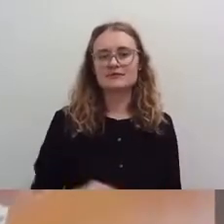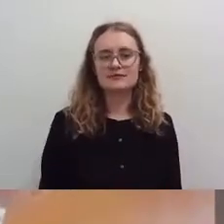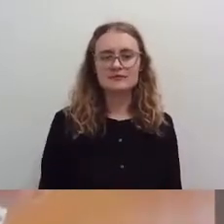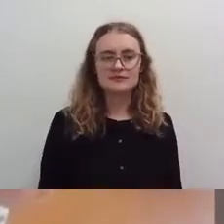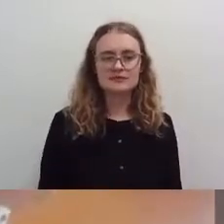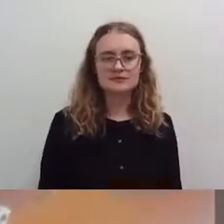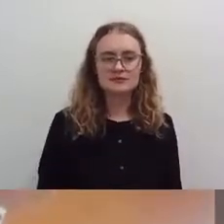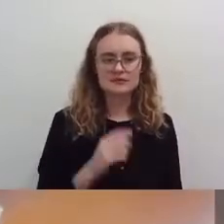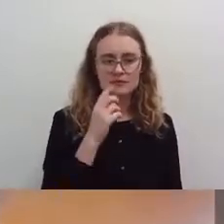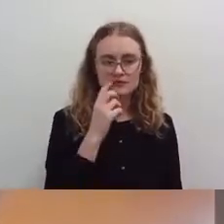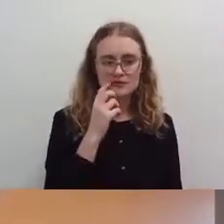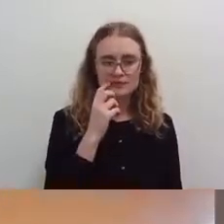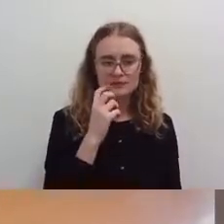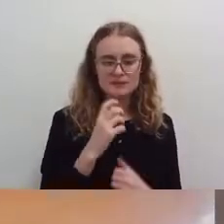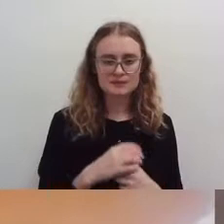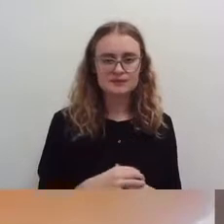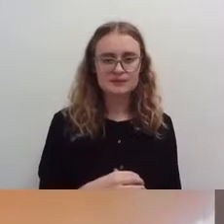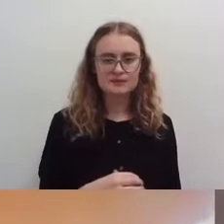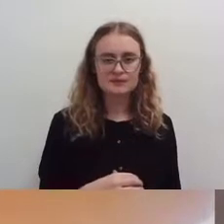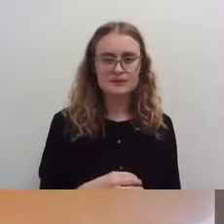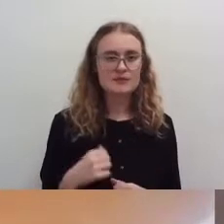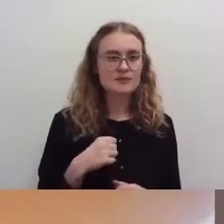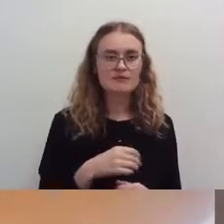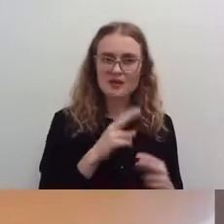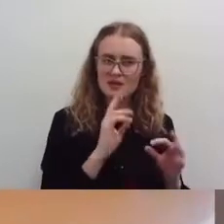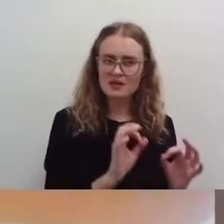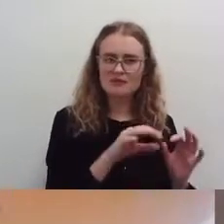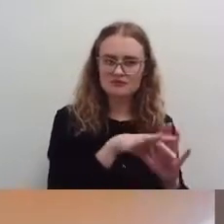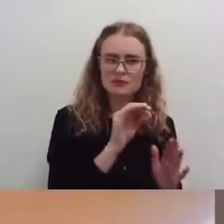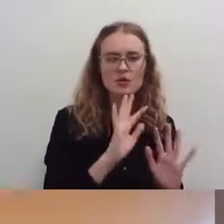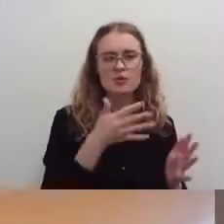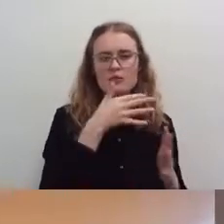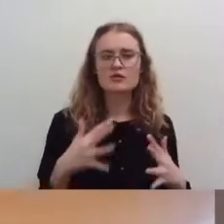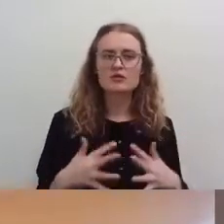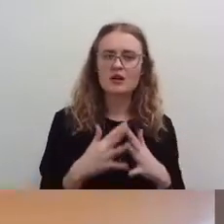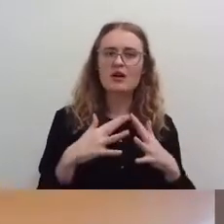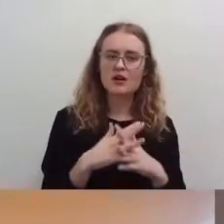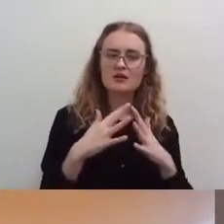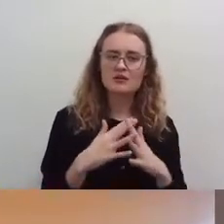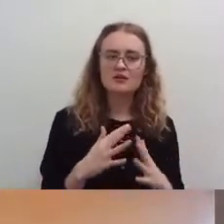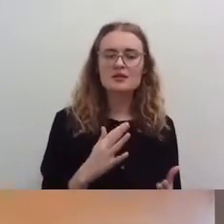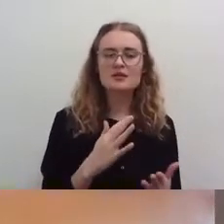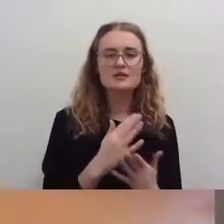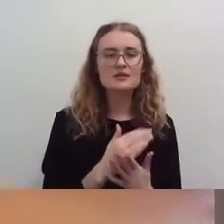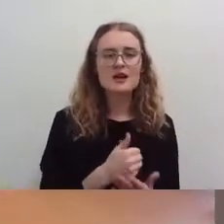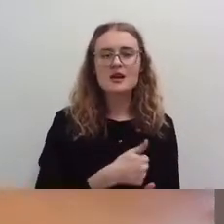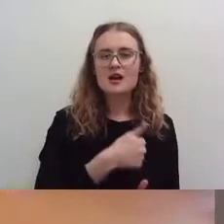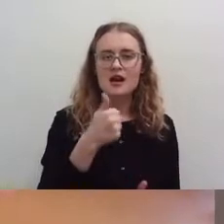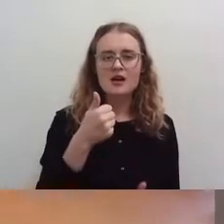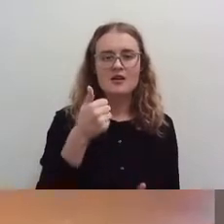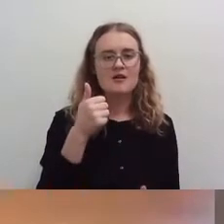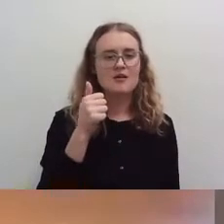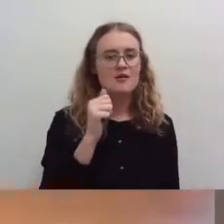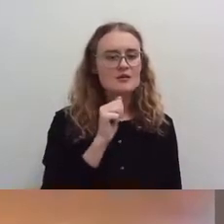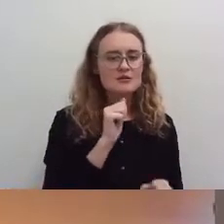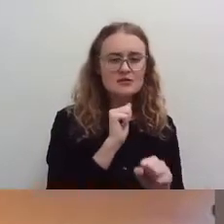Pasirinktum gerą pasirinkimą. Pavyzdžiui, jeigu būtų karas, geriau stabdyti